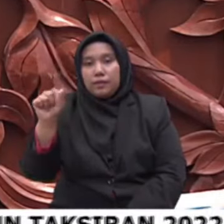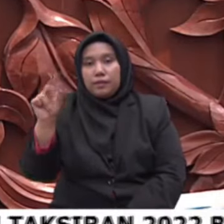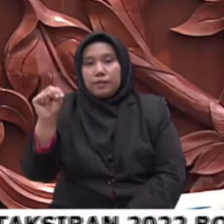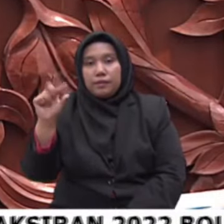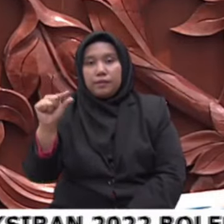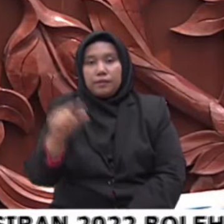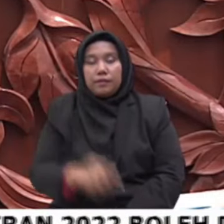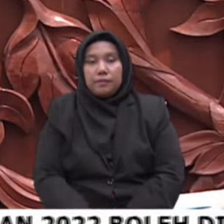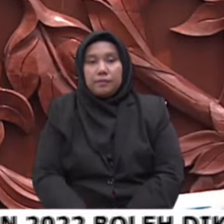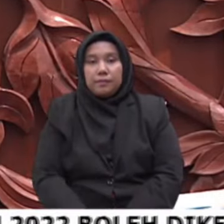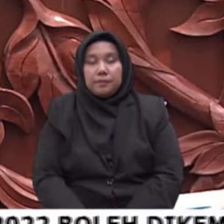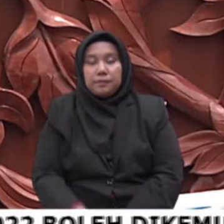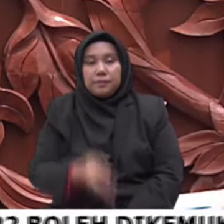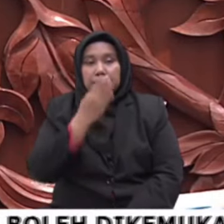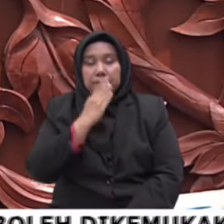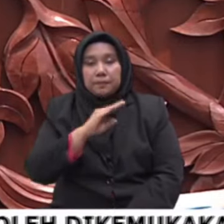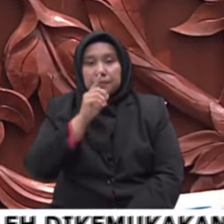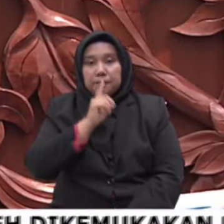Bismillahirrahmanirrahim.